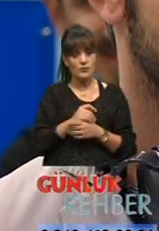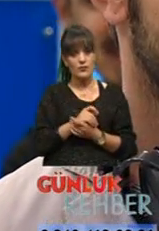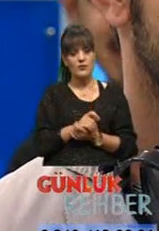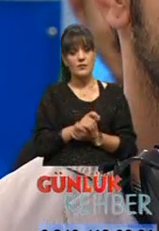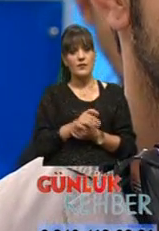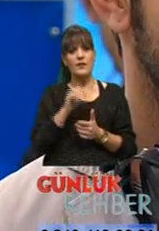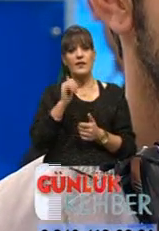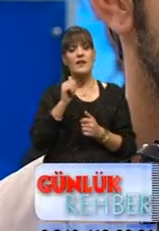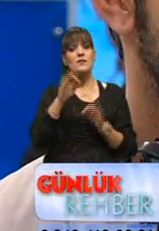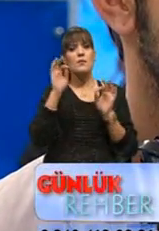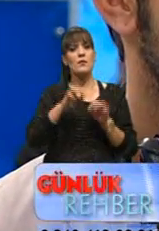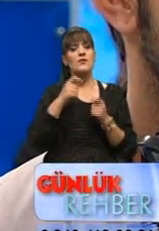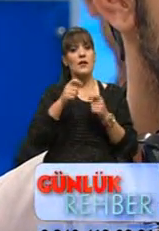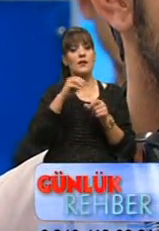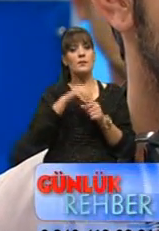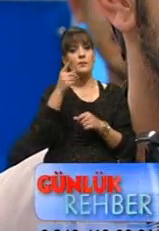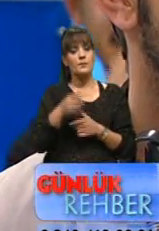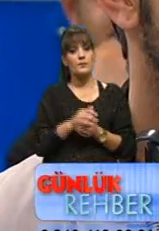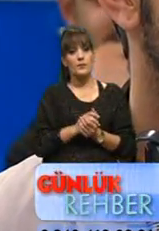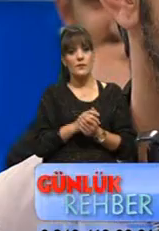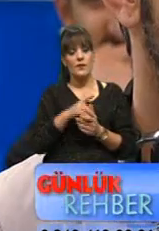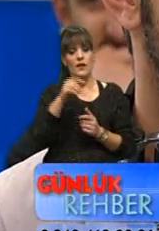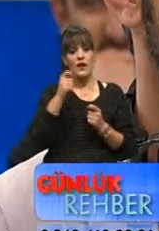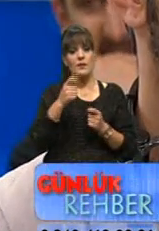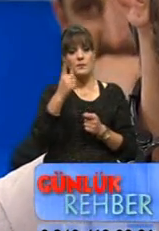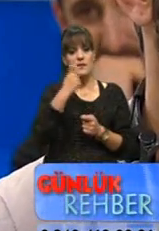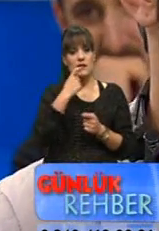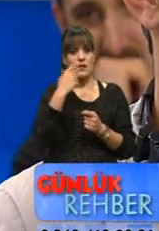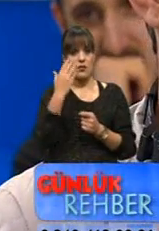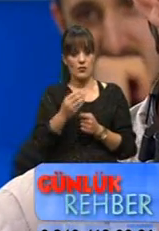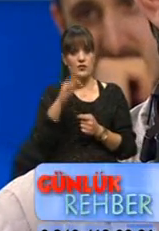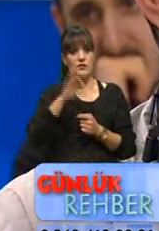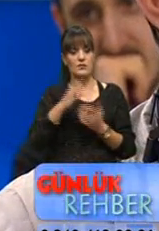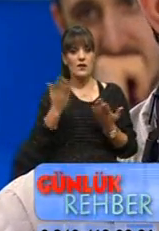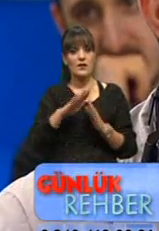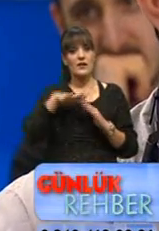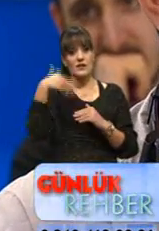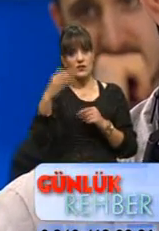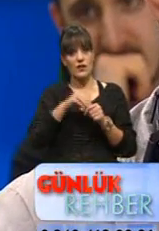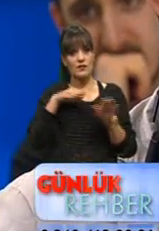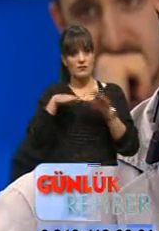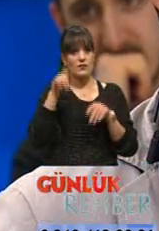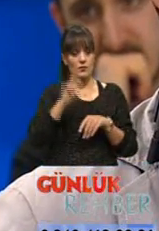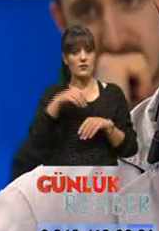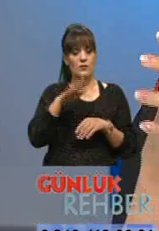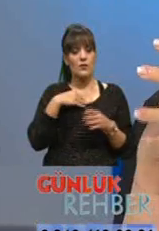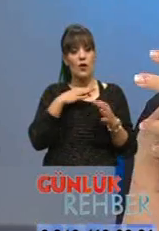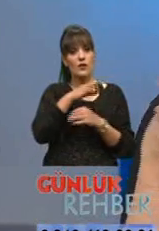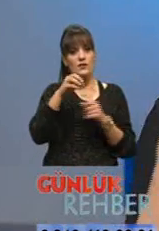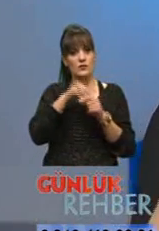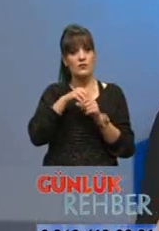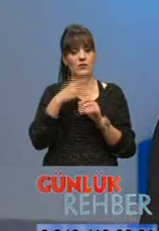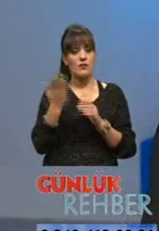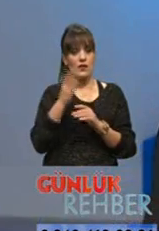Evet. Ne zaman başladı eğitim? Eğitim bir sene oldu. Bir sene oldu. Şimdi artık dışarıda yapıyorsun değil mi? Böyle evet. Organizasyonlara